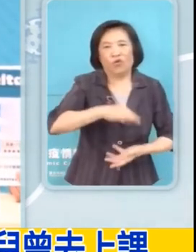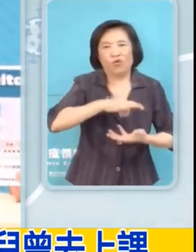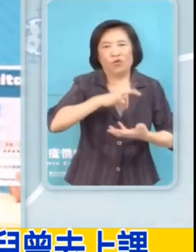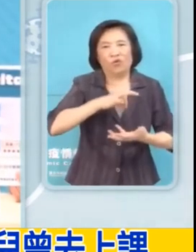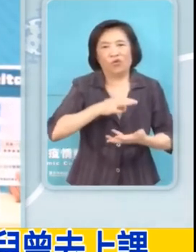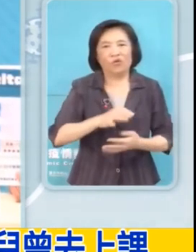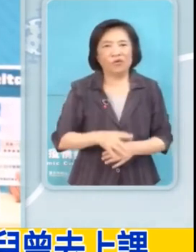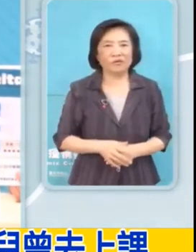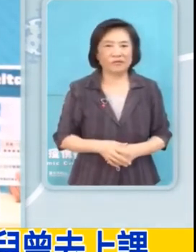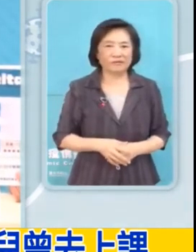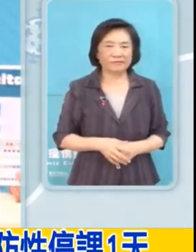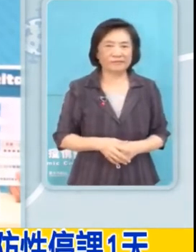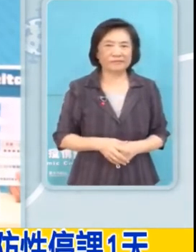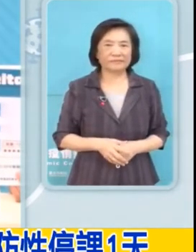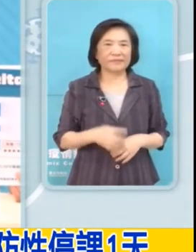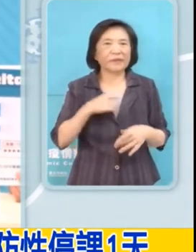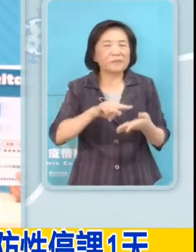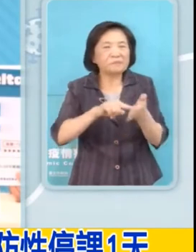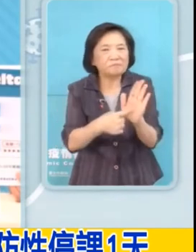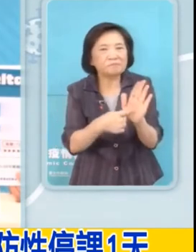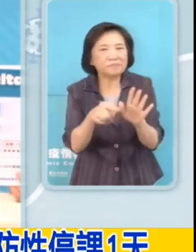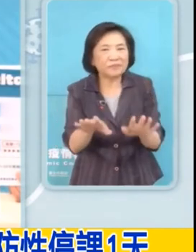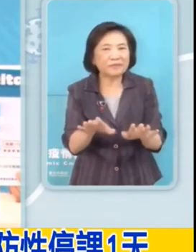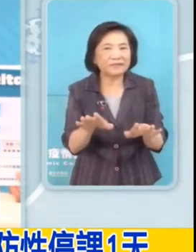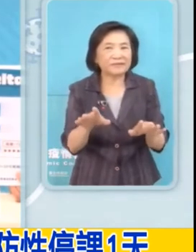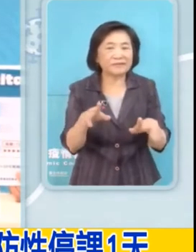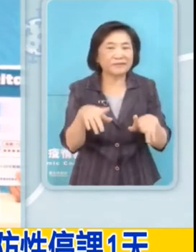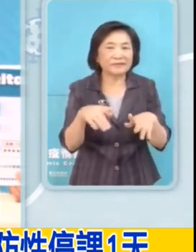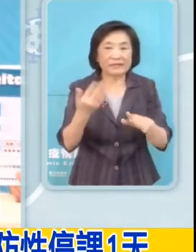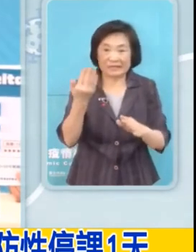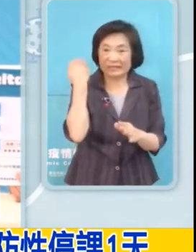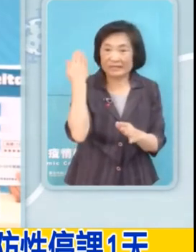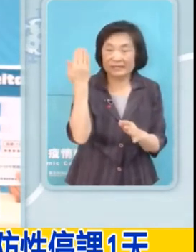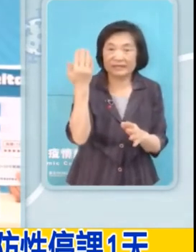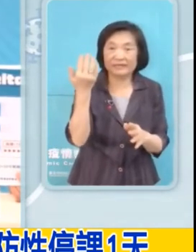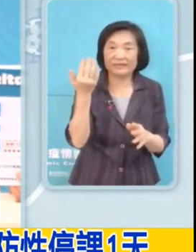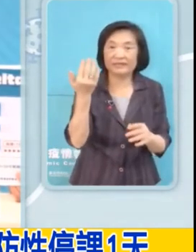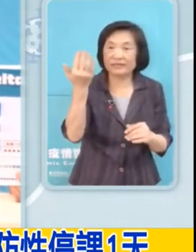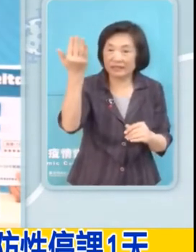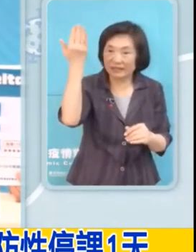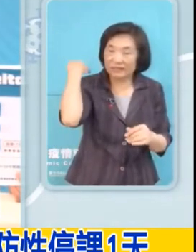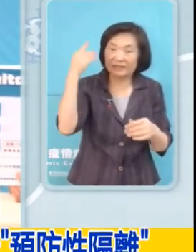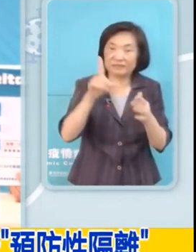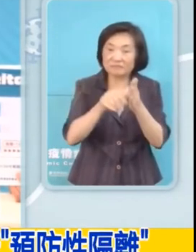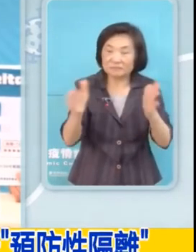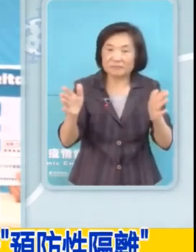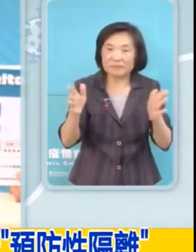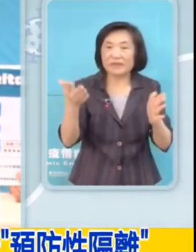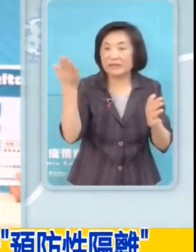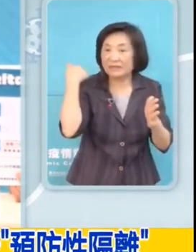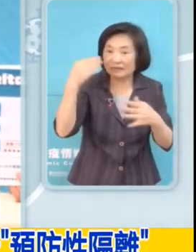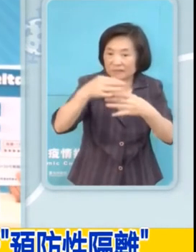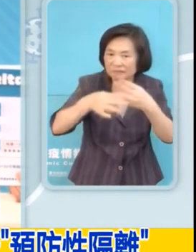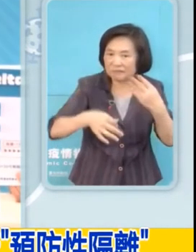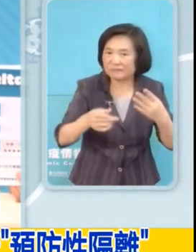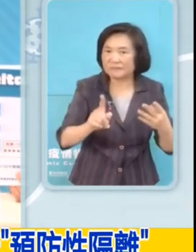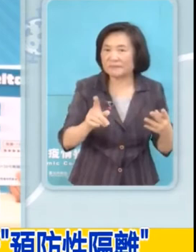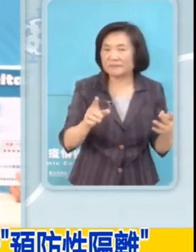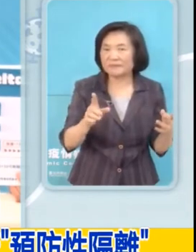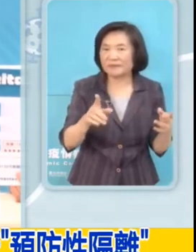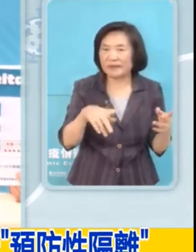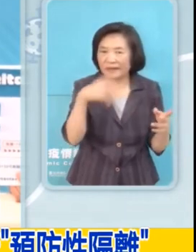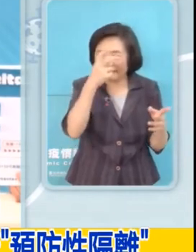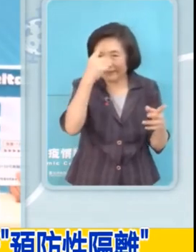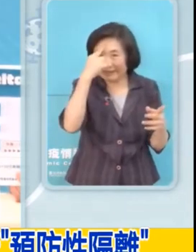的哦，显然在过去的那一个制度你知道哈，就是说